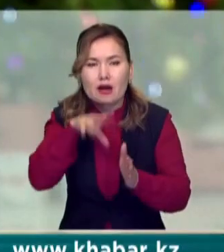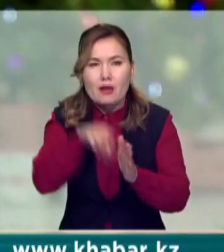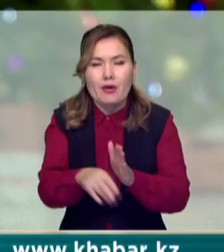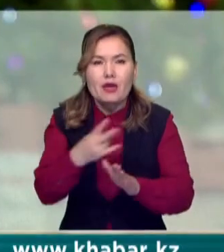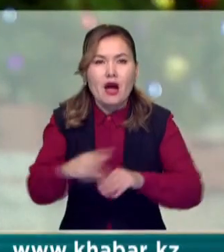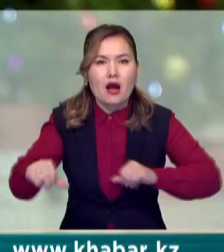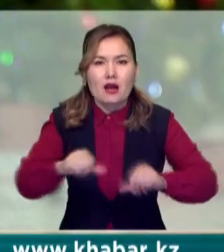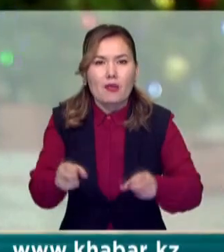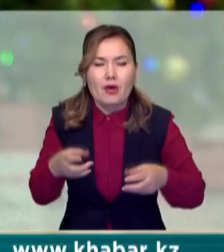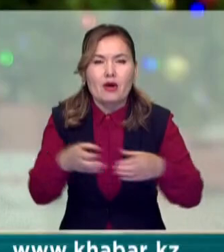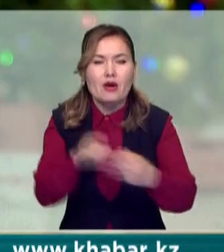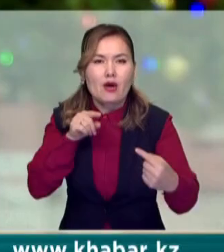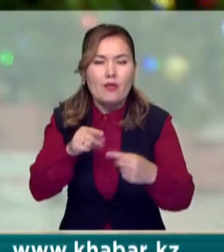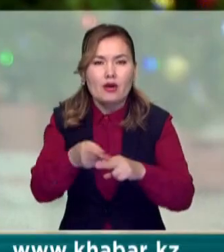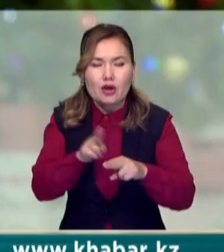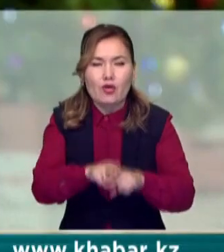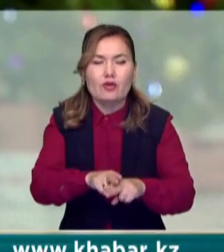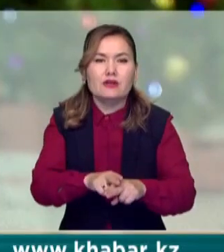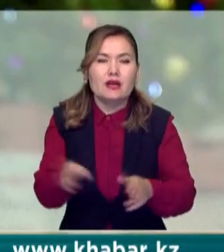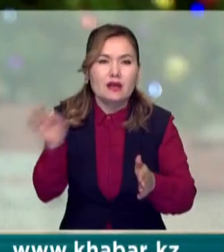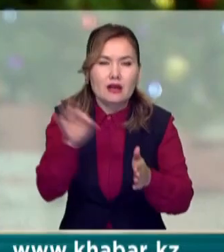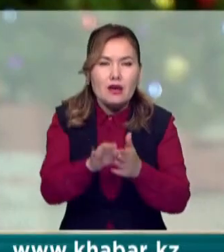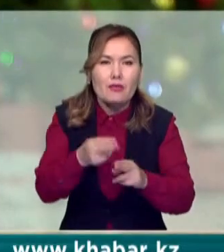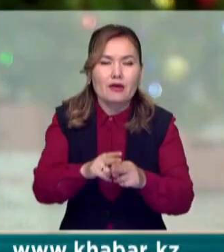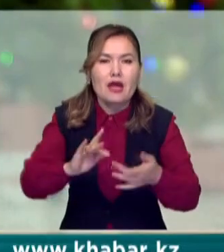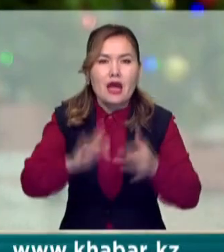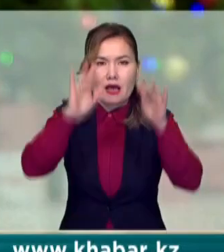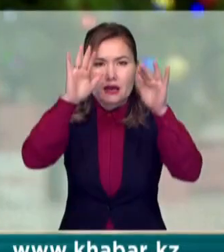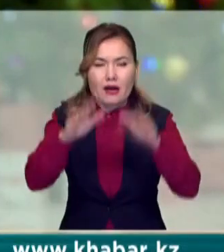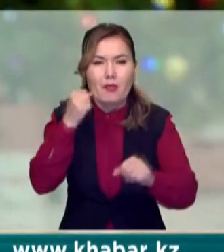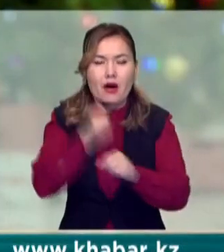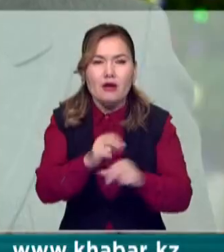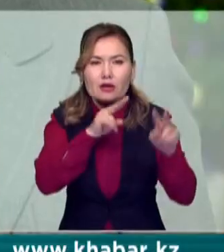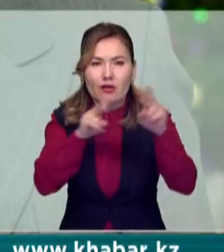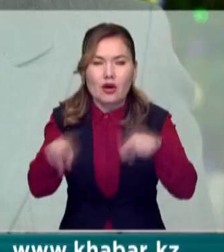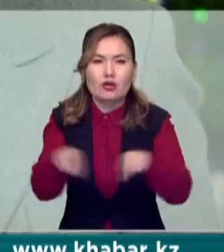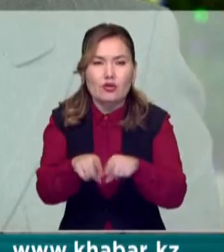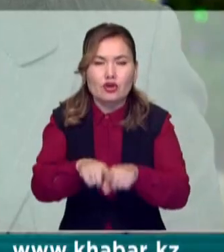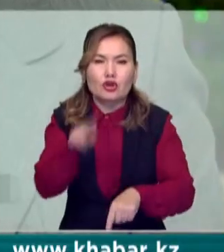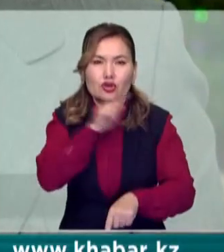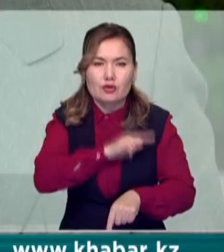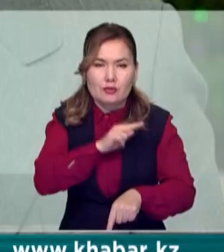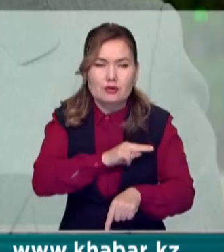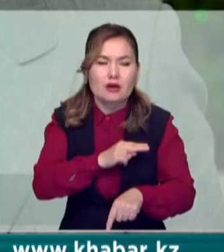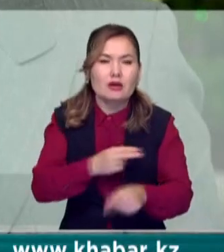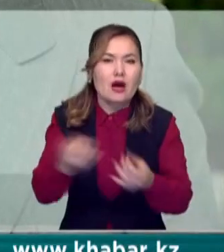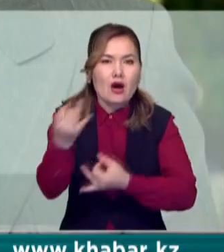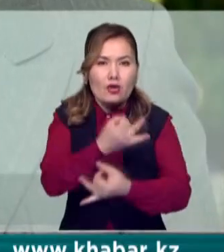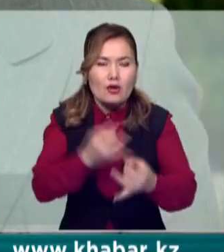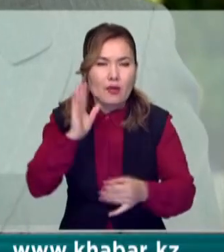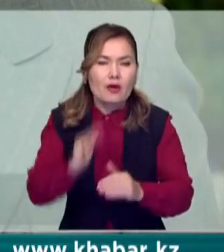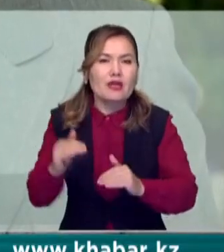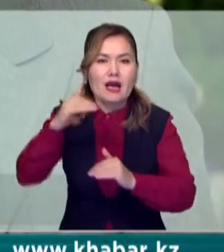идеологиясының таралып кетпей, оның жолын кесу мақсатында интернет желісін қатаң бақылауды да қолға алатын болады. Толығырақ кешкі